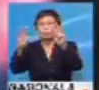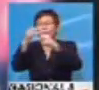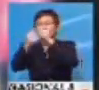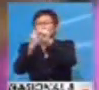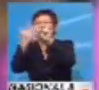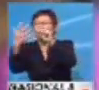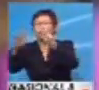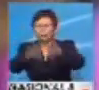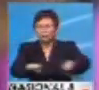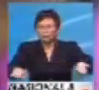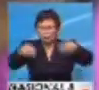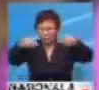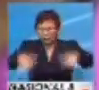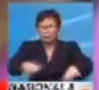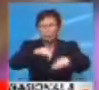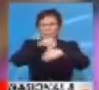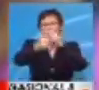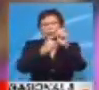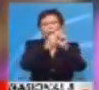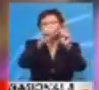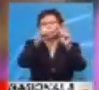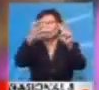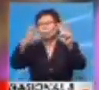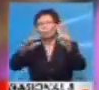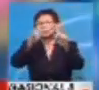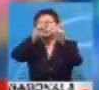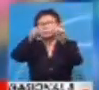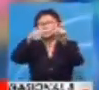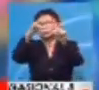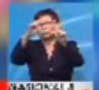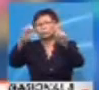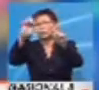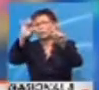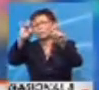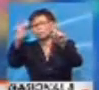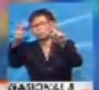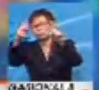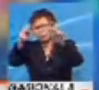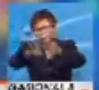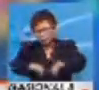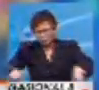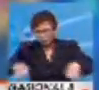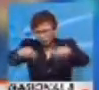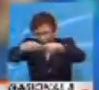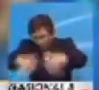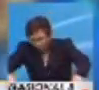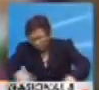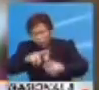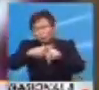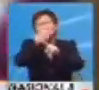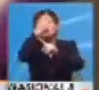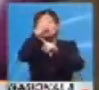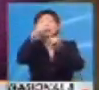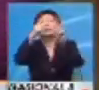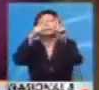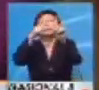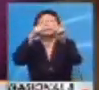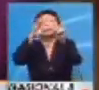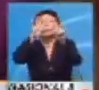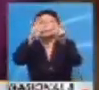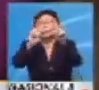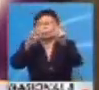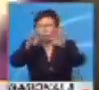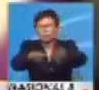kanak-kanak dilaporkan hilang mereka pada 2015 1782 orang Januari tahun ini 140